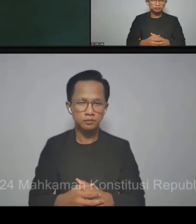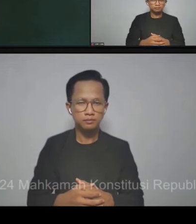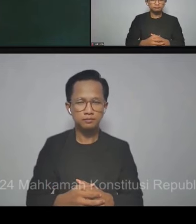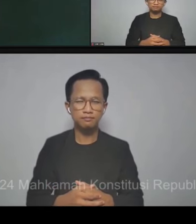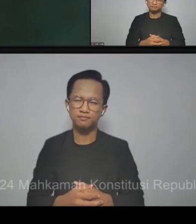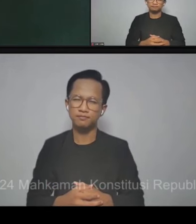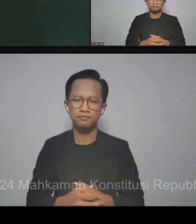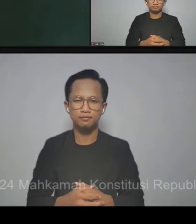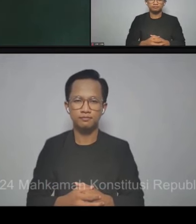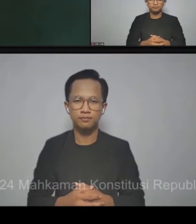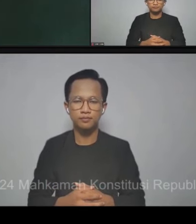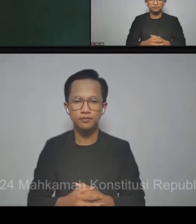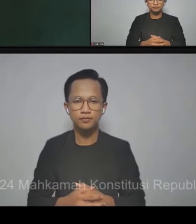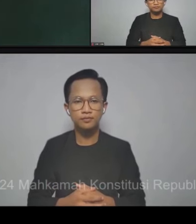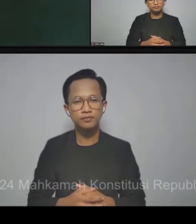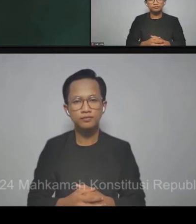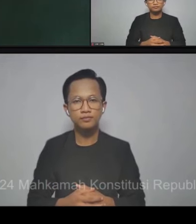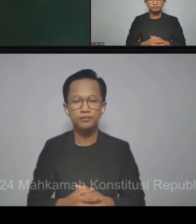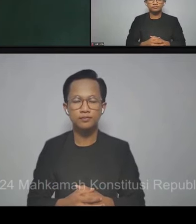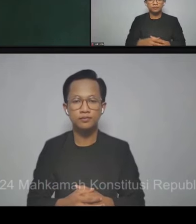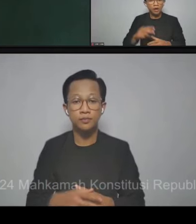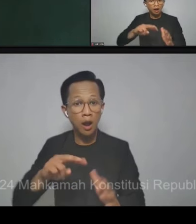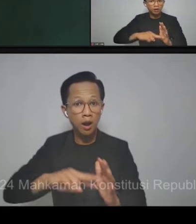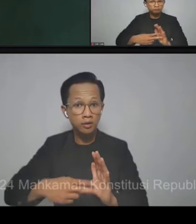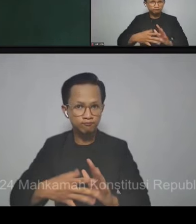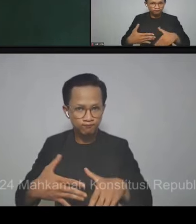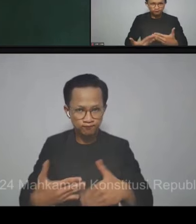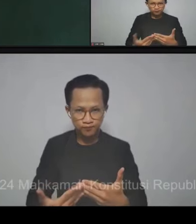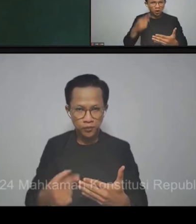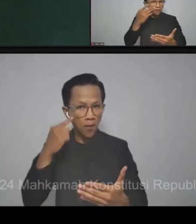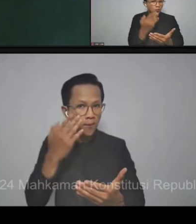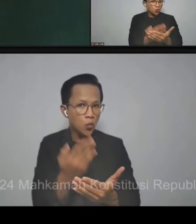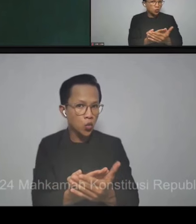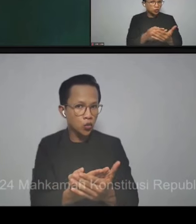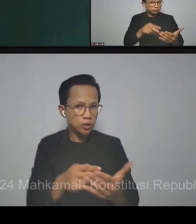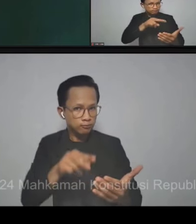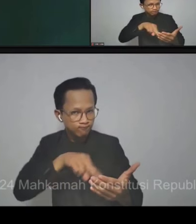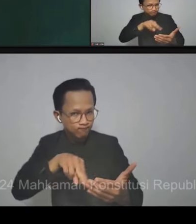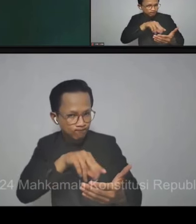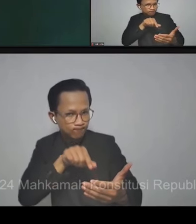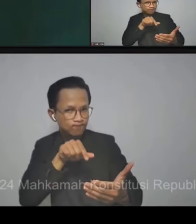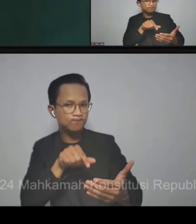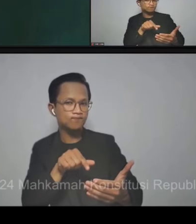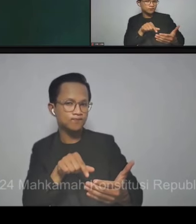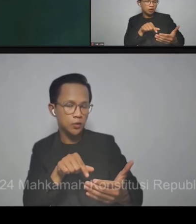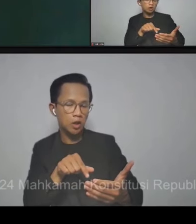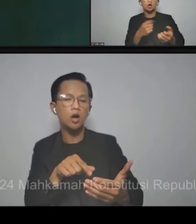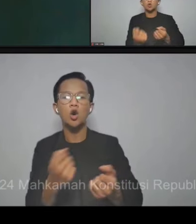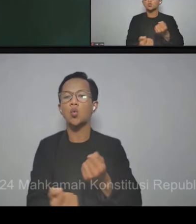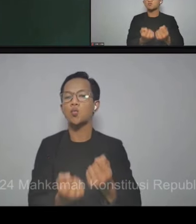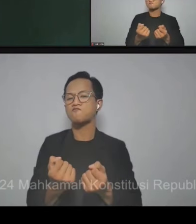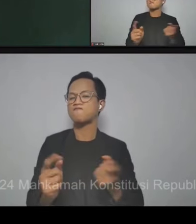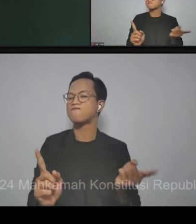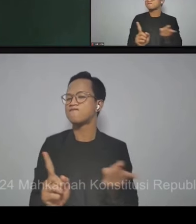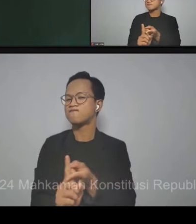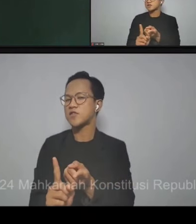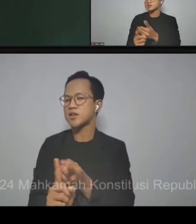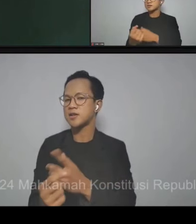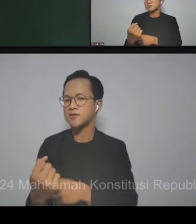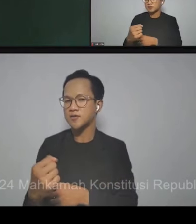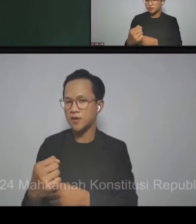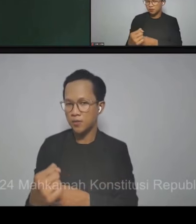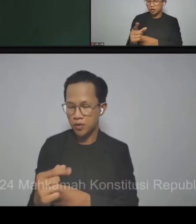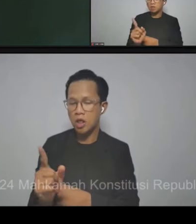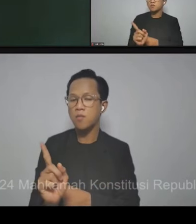atau proyusisia artinya proses pemberian bukti permulahan pada prinsipnya tidak boleh men menbulkan upaya paksa karena hal tersebut merupakan bagian yang